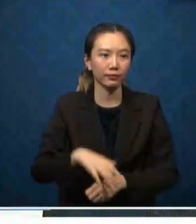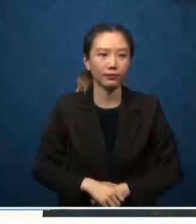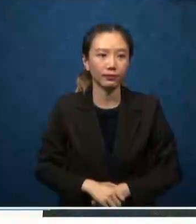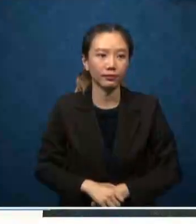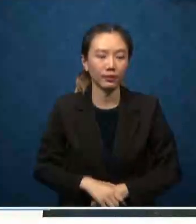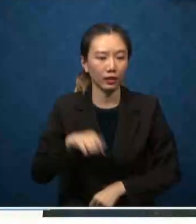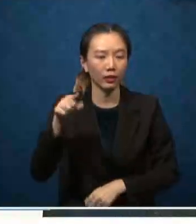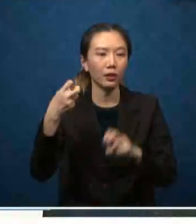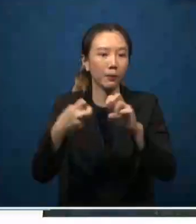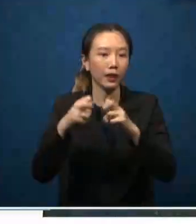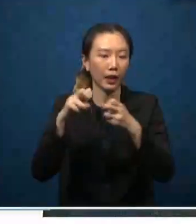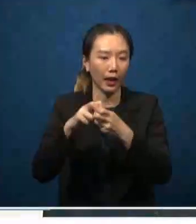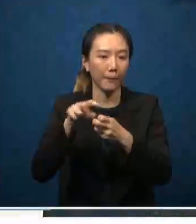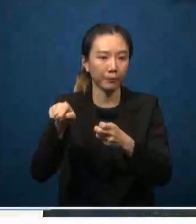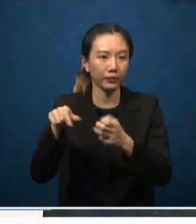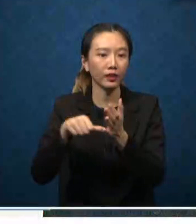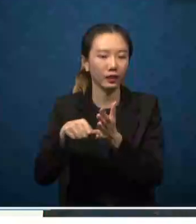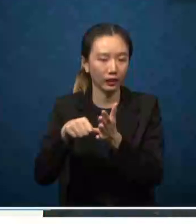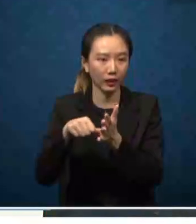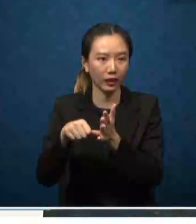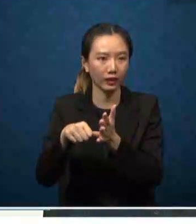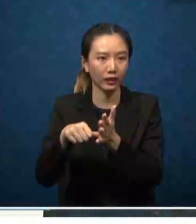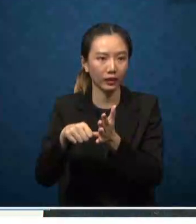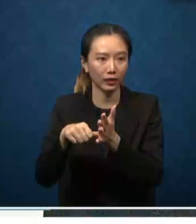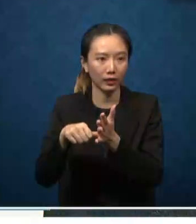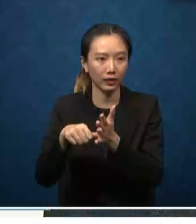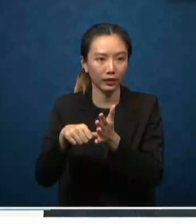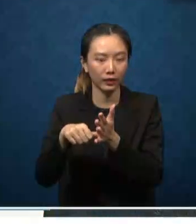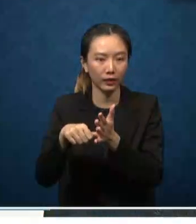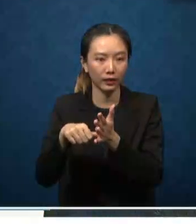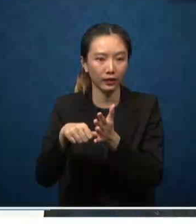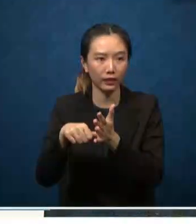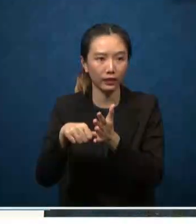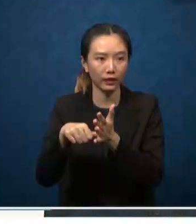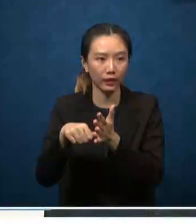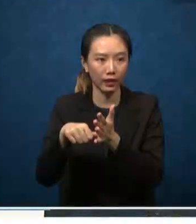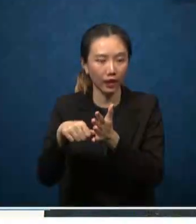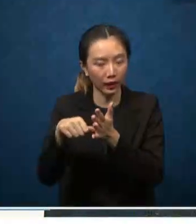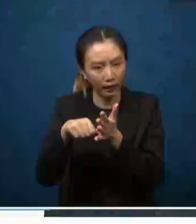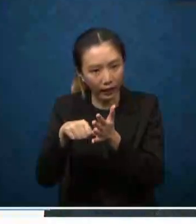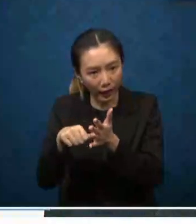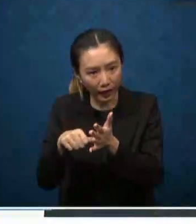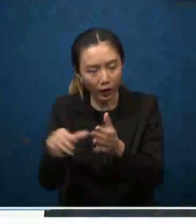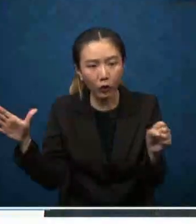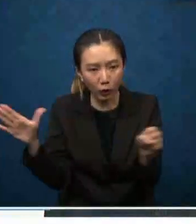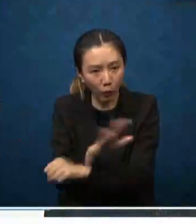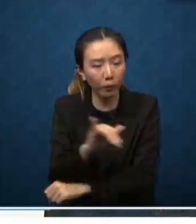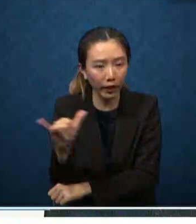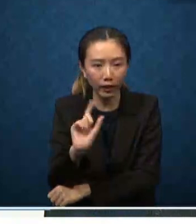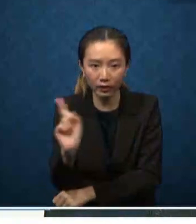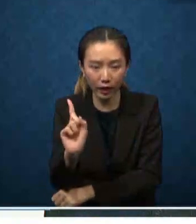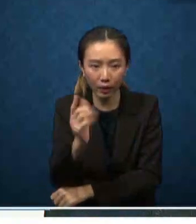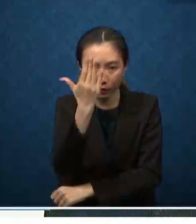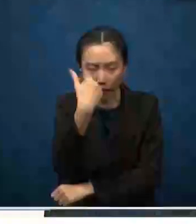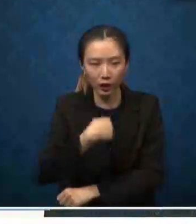มันเป็นปัญหาที่ได้รับการแก้ไขแล้วอย่างเต็มที่หรือไม่เพราะผมพบว่าบ